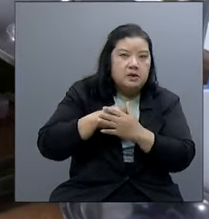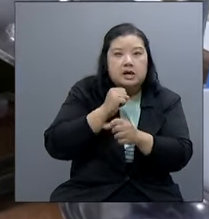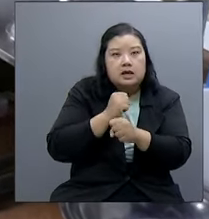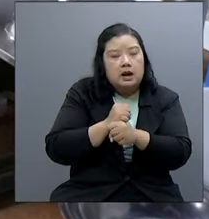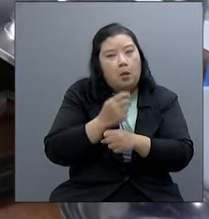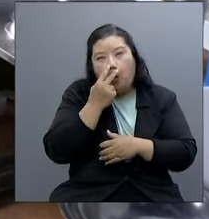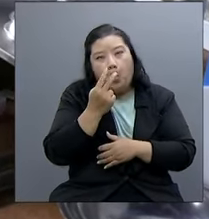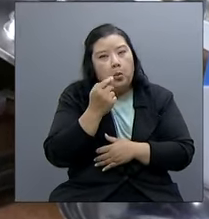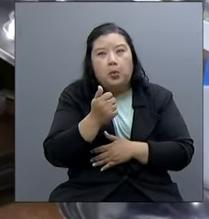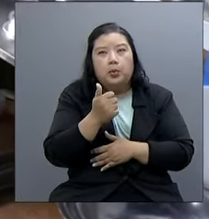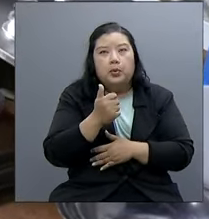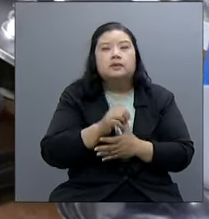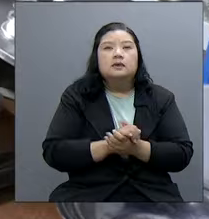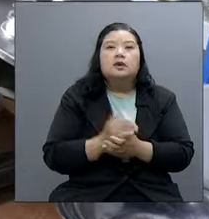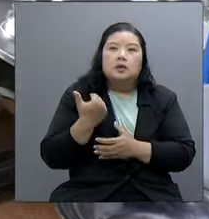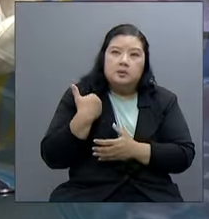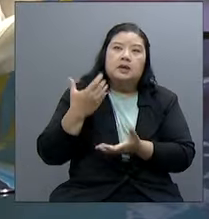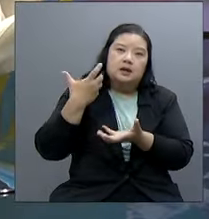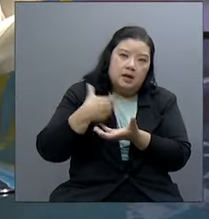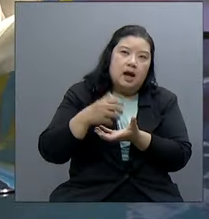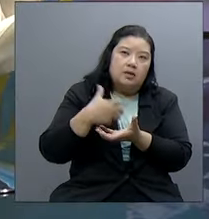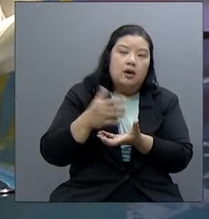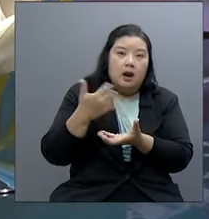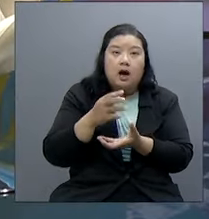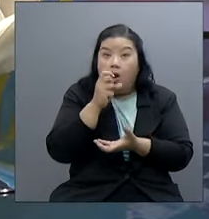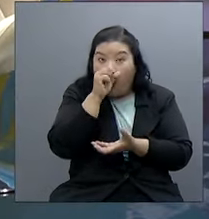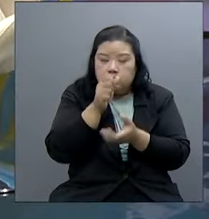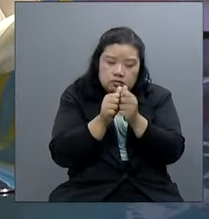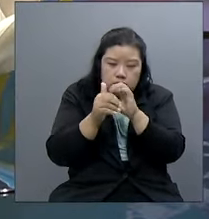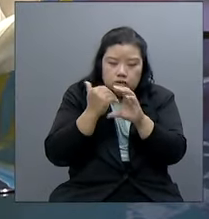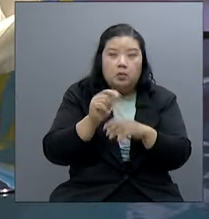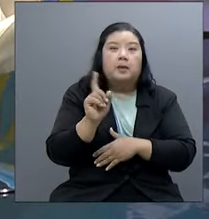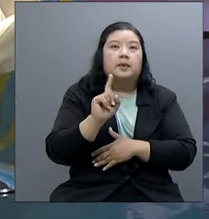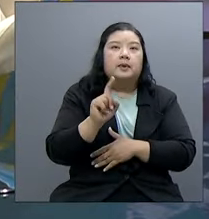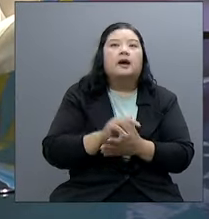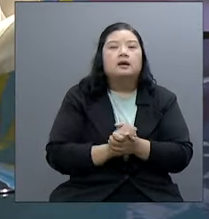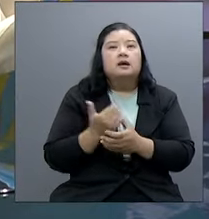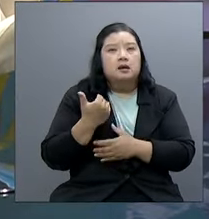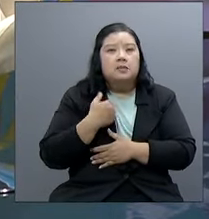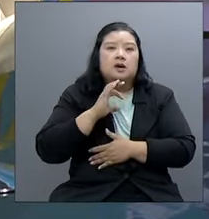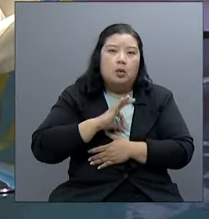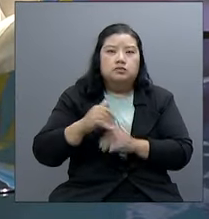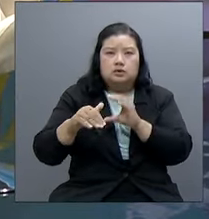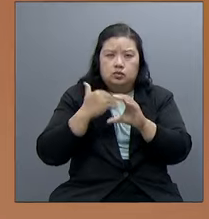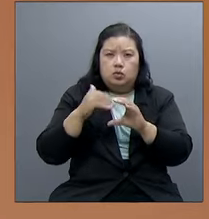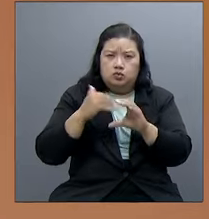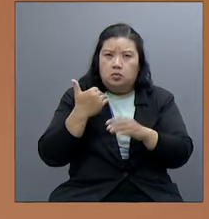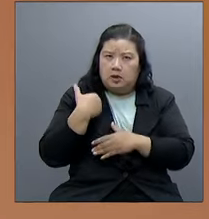เยอะมากหลหลเรื่องราวันนี้ ลองมาอ่านศรส โทนแสดมคคเถณกดีใ